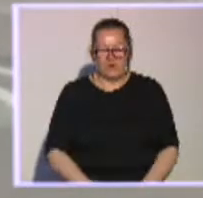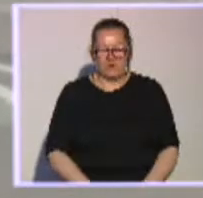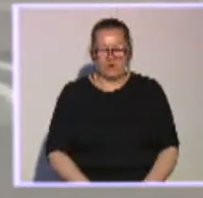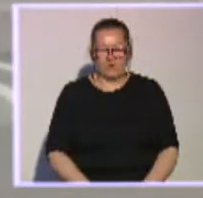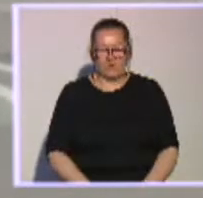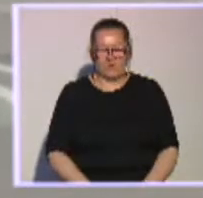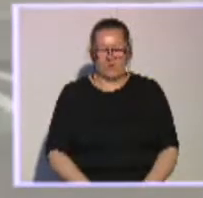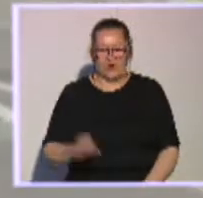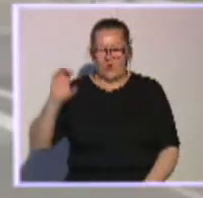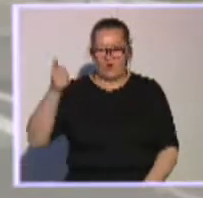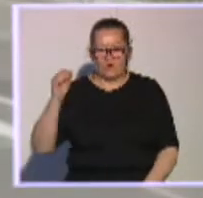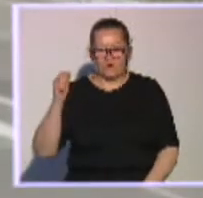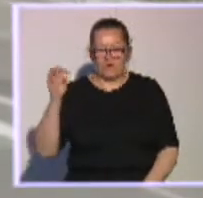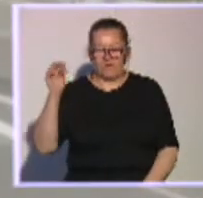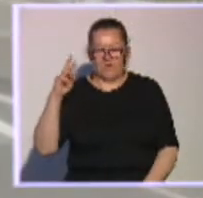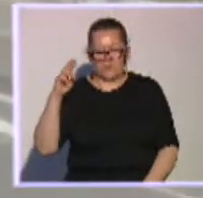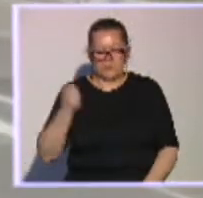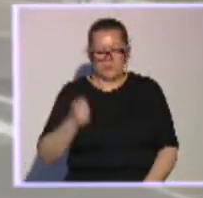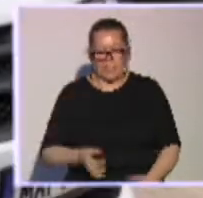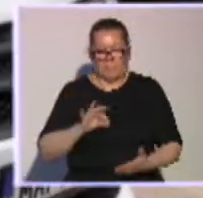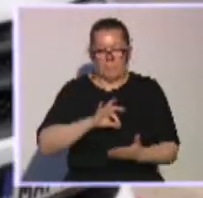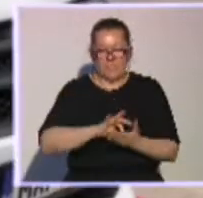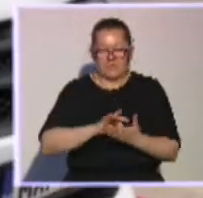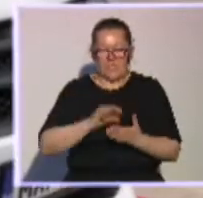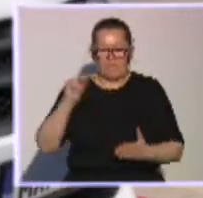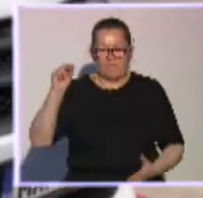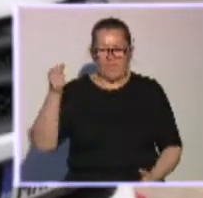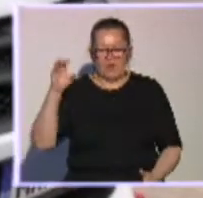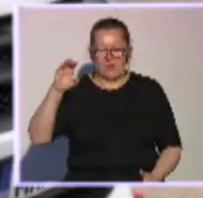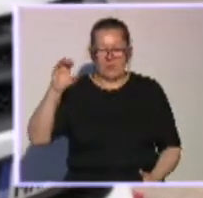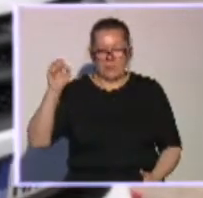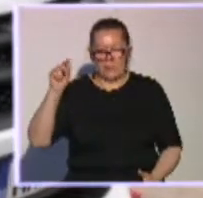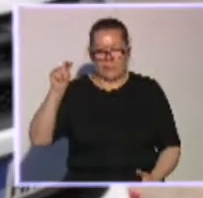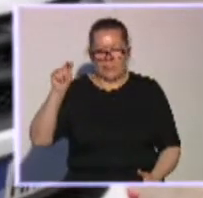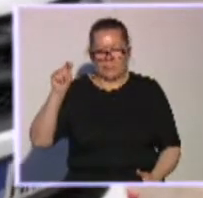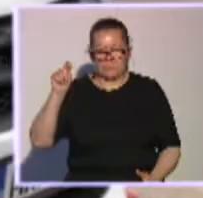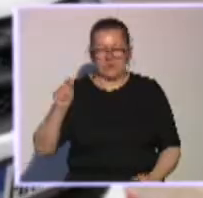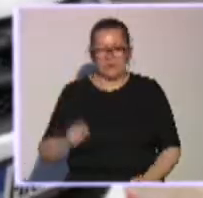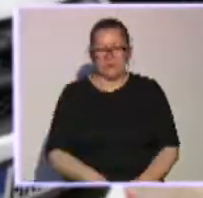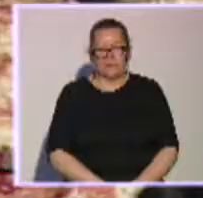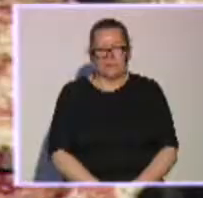prevăzute de codul fiscal, urmând a fi prezentate parchetului de pe lângă judecătoria Roșiorii de Vede.